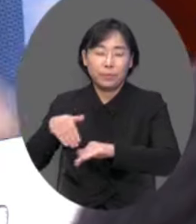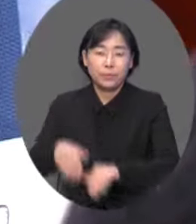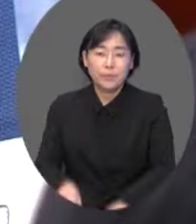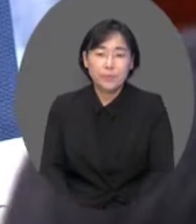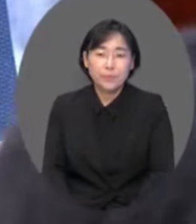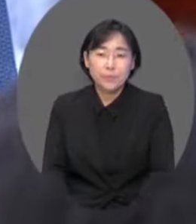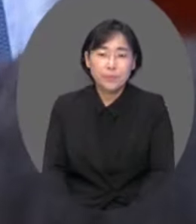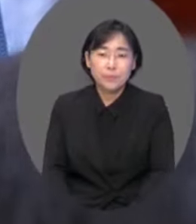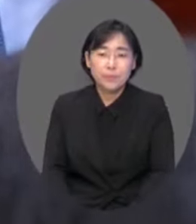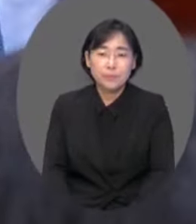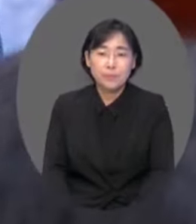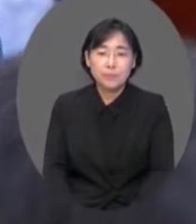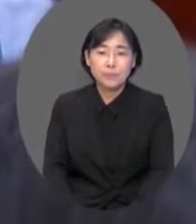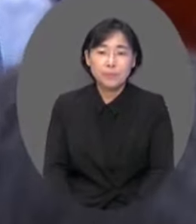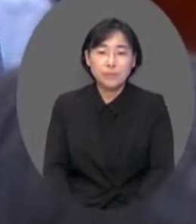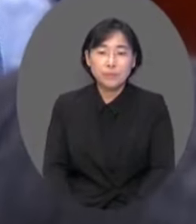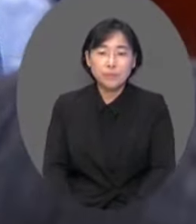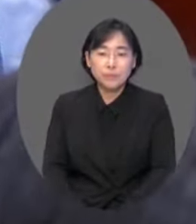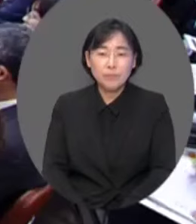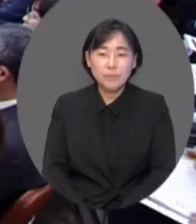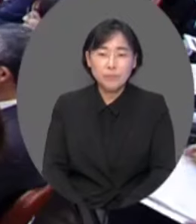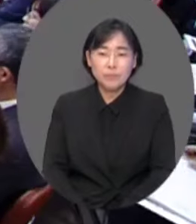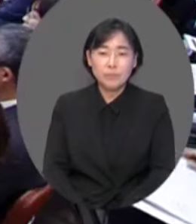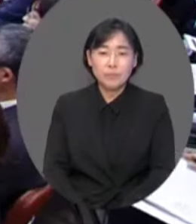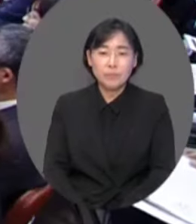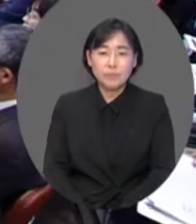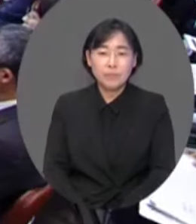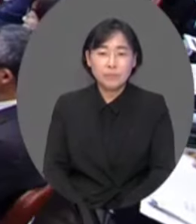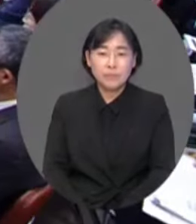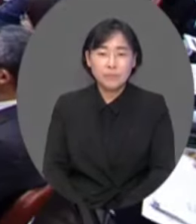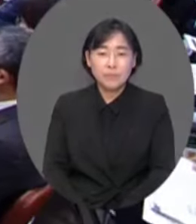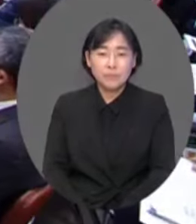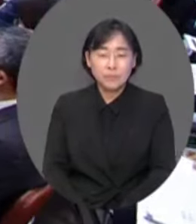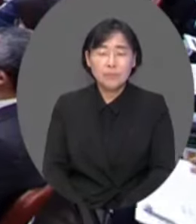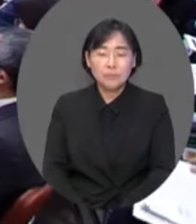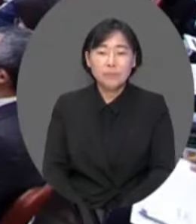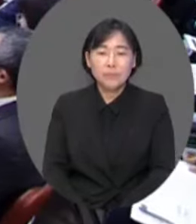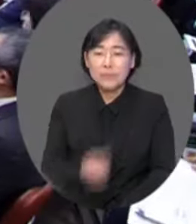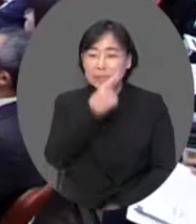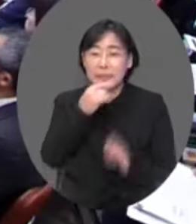네, 어서 들어가십시오. 수고하셨습니다.